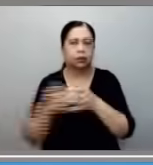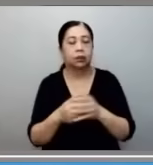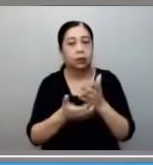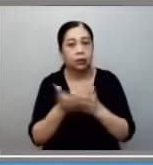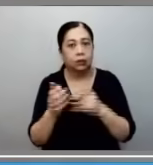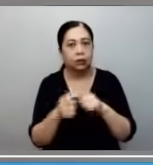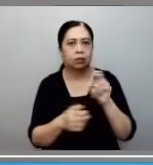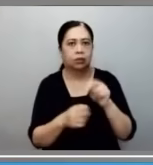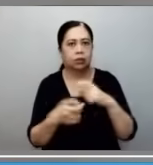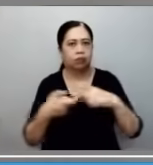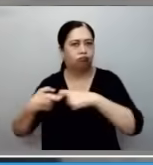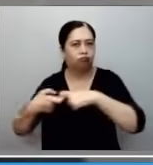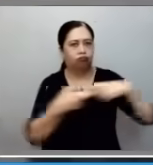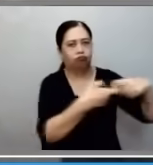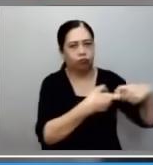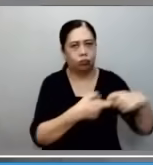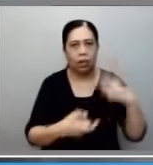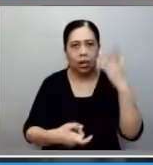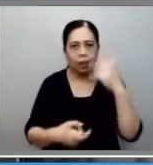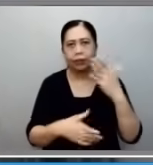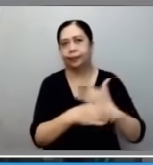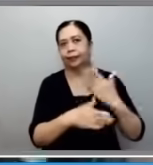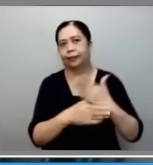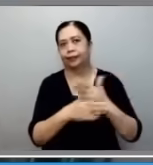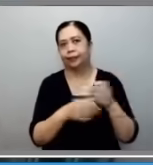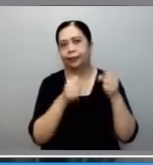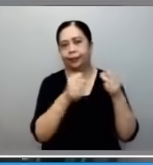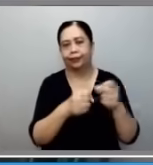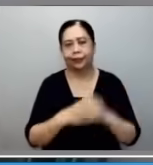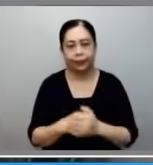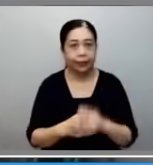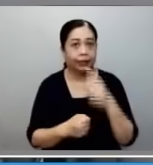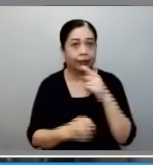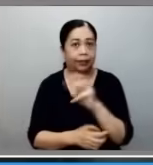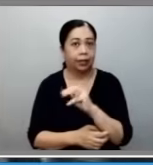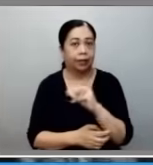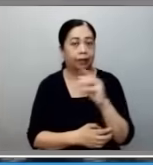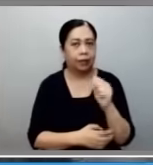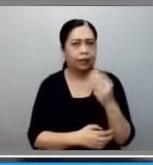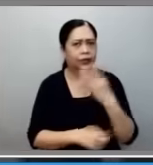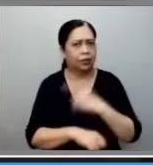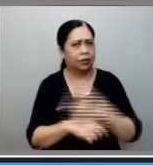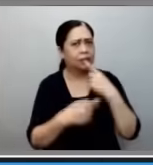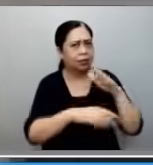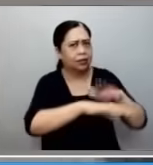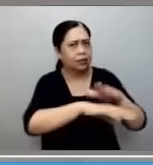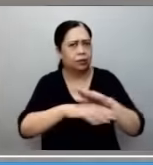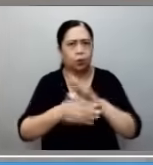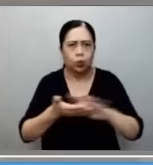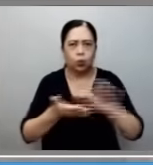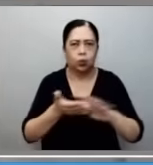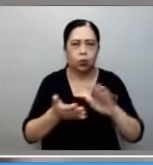kinailangang hatakin dahil nakaharang sa kalsada. Ayon sa MMDA, ilang araw na silang nagsasagawa ng clearing operations para